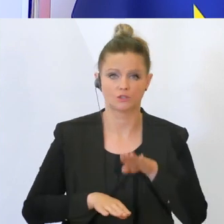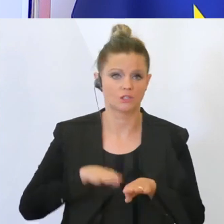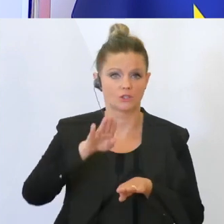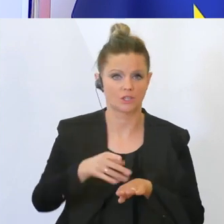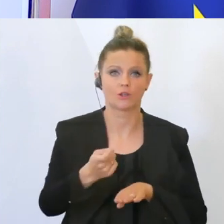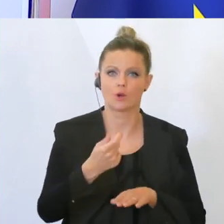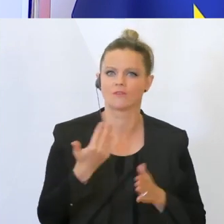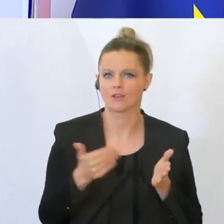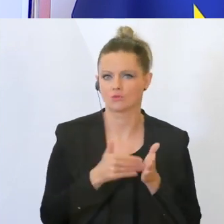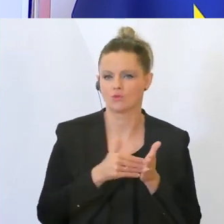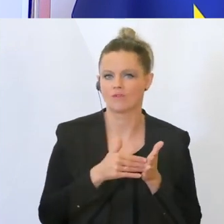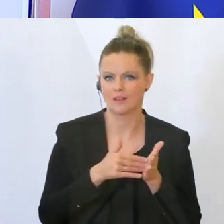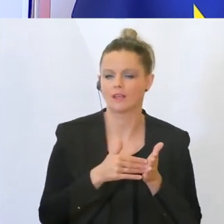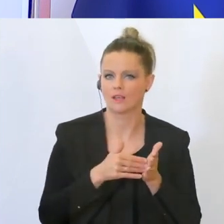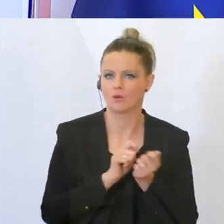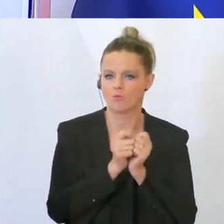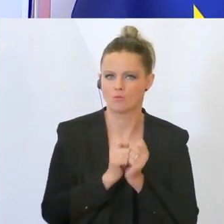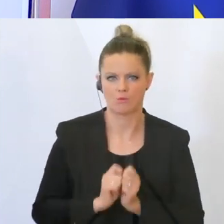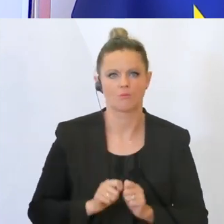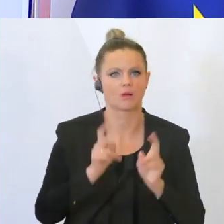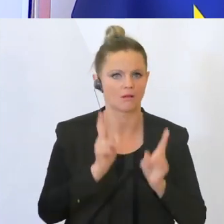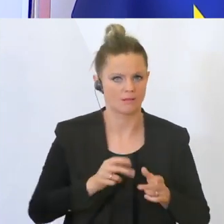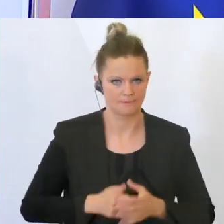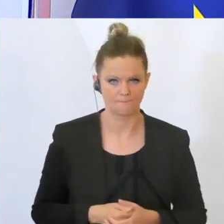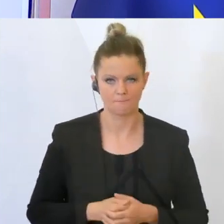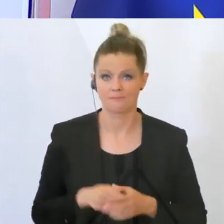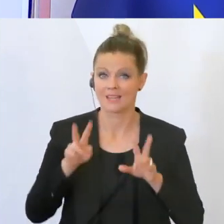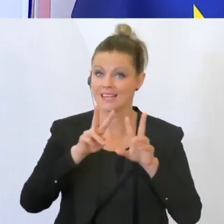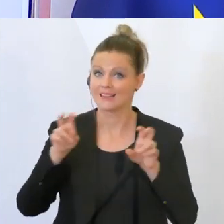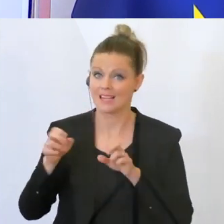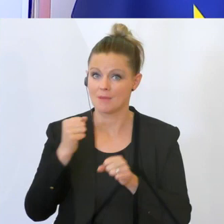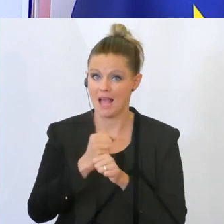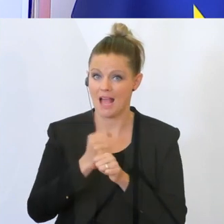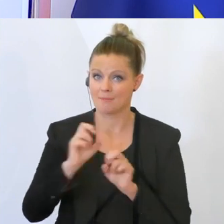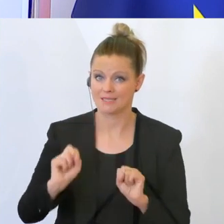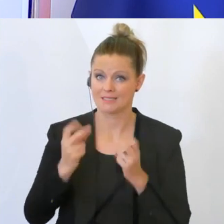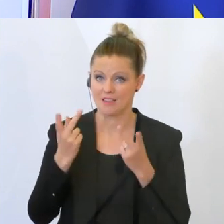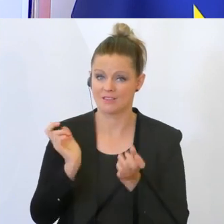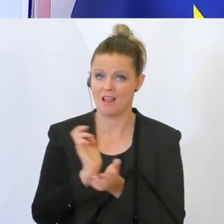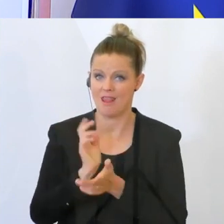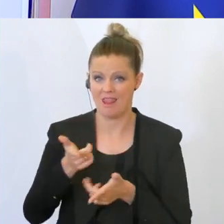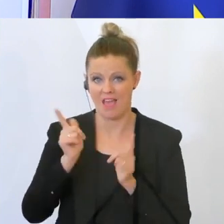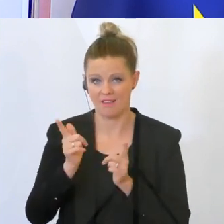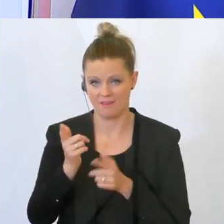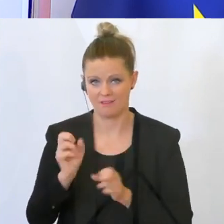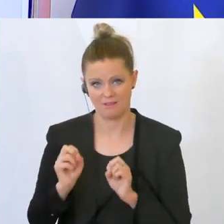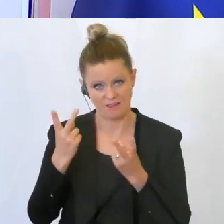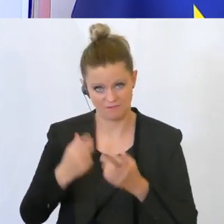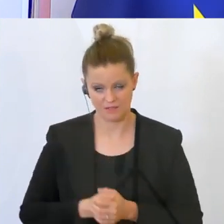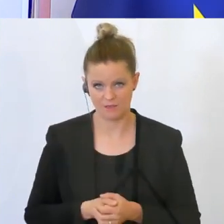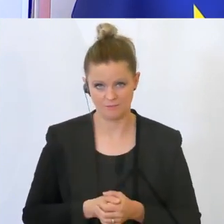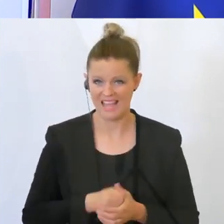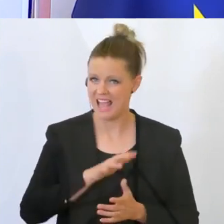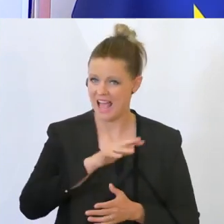und die notwendigen Adaptierungen. Zum Thema der Arbeitskräfteverleihung natürlich haben hier